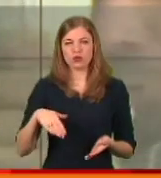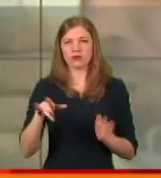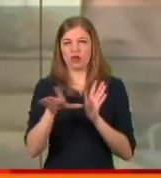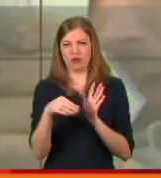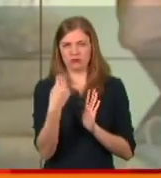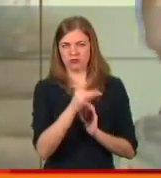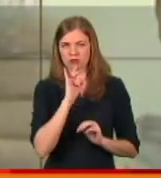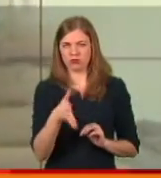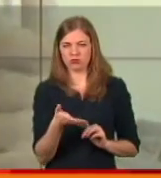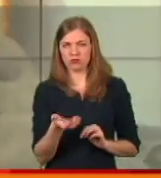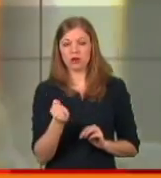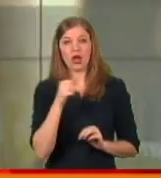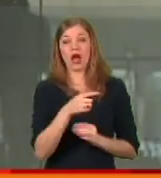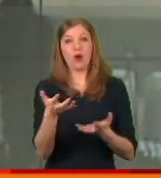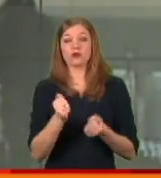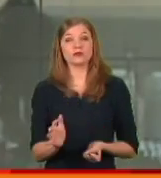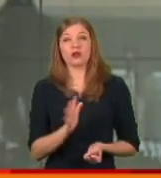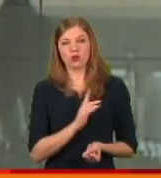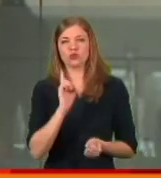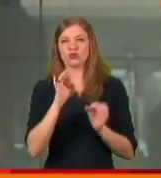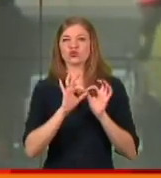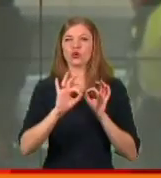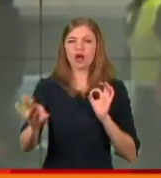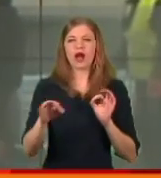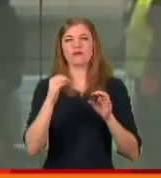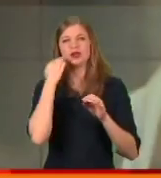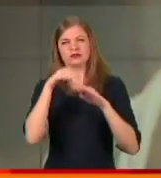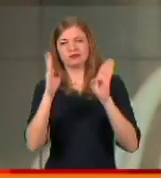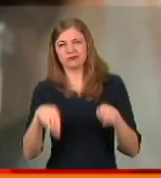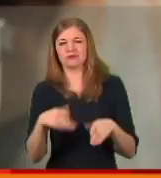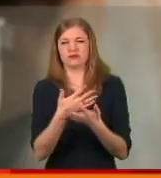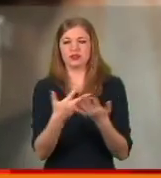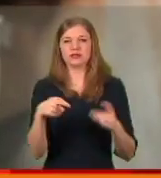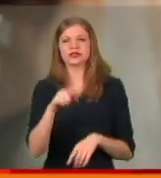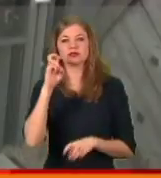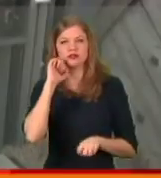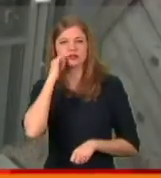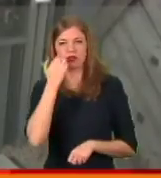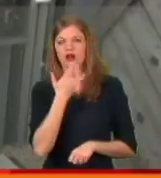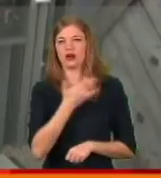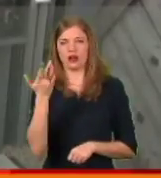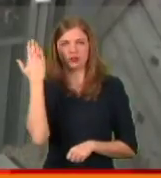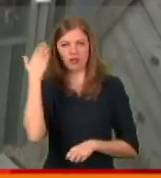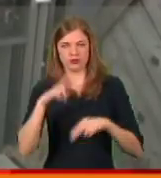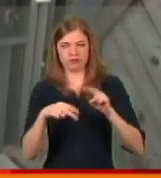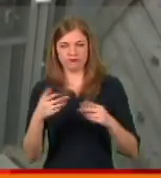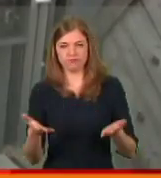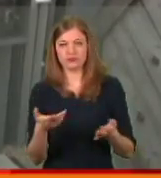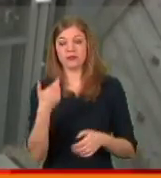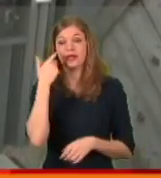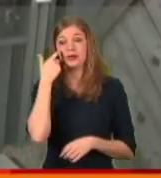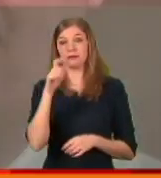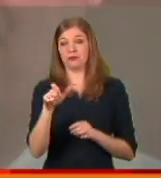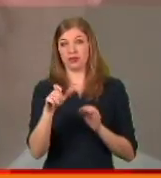струму не дадуть? А його не отримати, бо кабелі, станції, трансформатори – то все стара радянська інфраструктура.